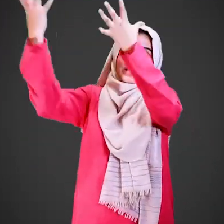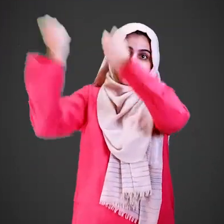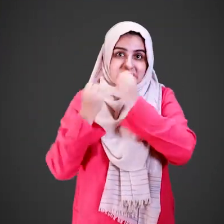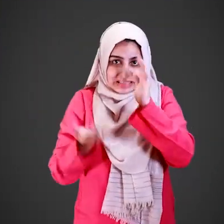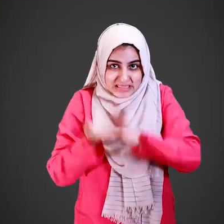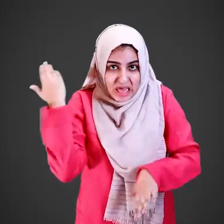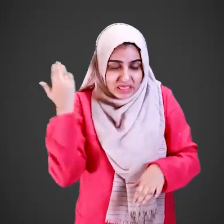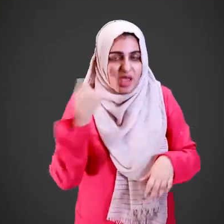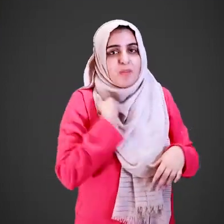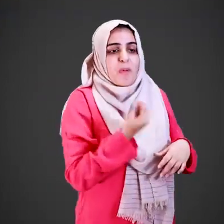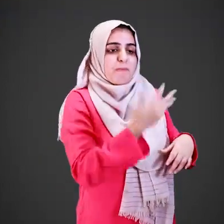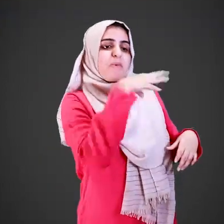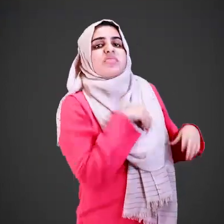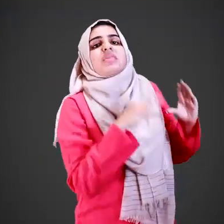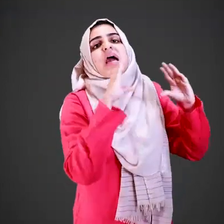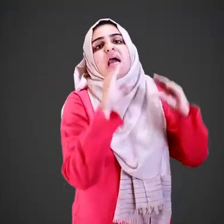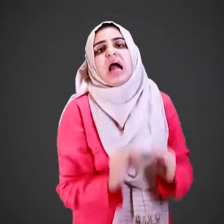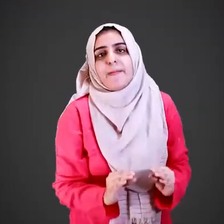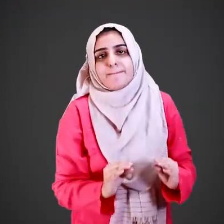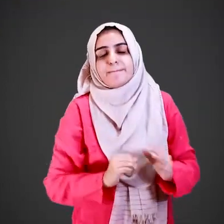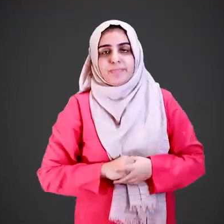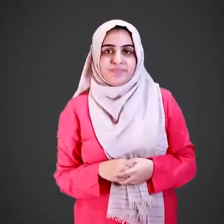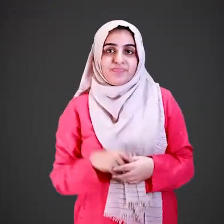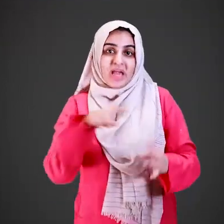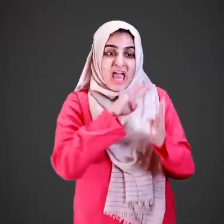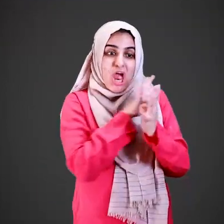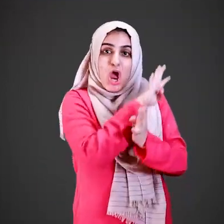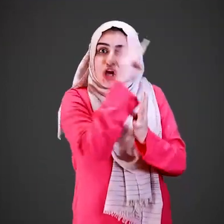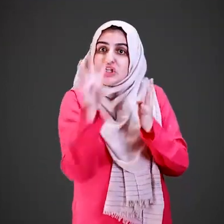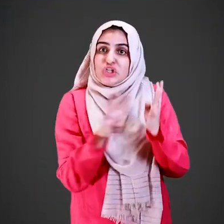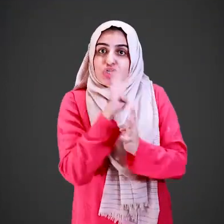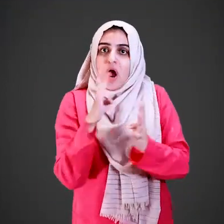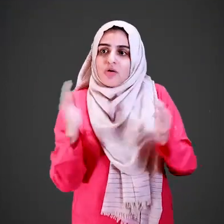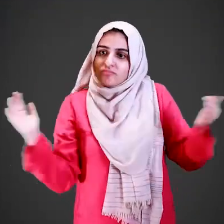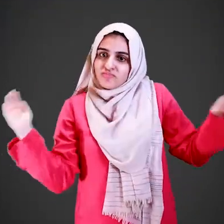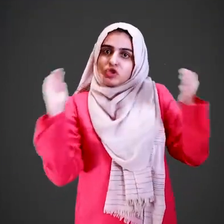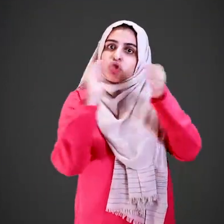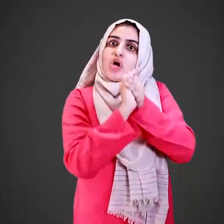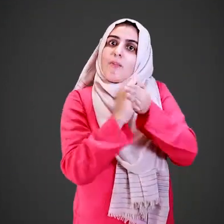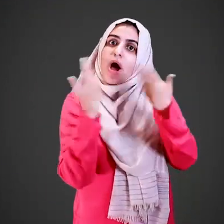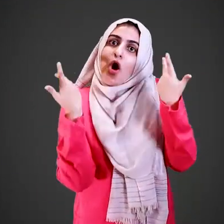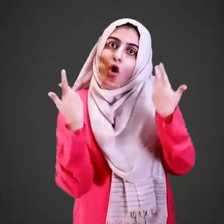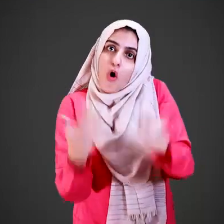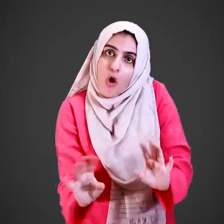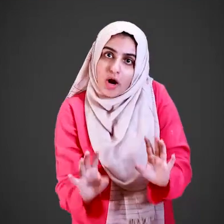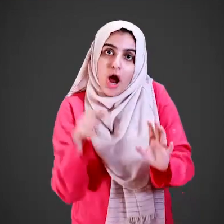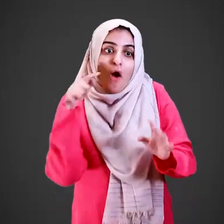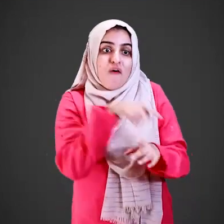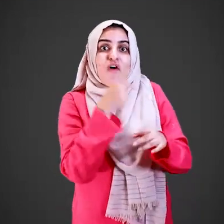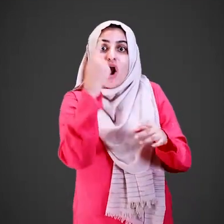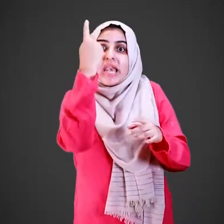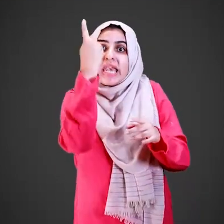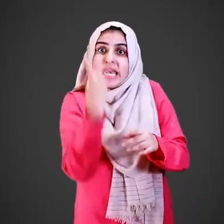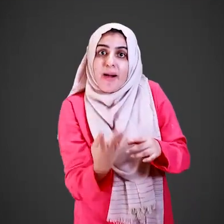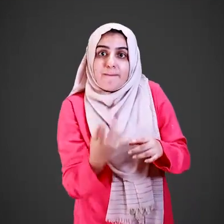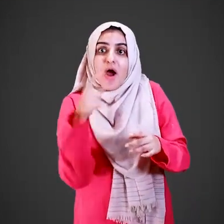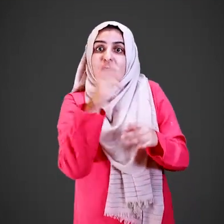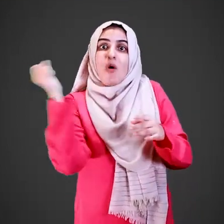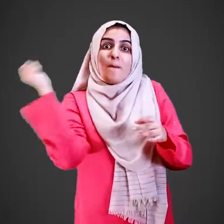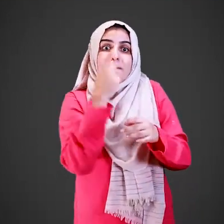से एक्सपोर्ट करते हैं, यानी जो चीज़ें हमने भेजी उससे जो पैसा आया और जो चीज़ें हमने मंगवाई उससे जो हमने पैसा बाहर